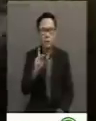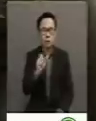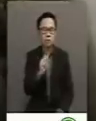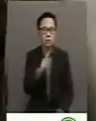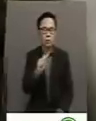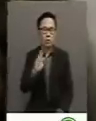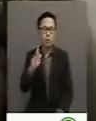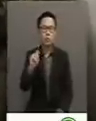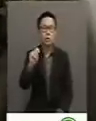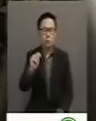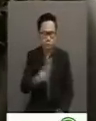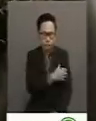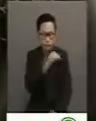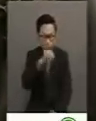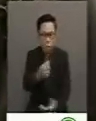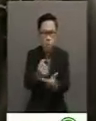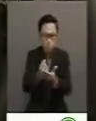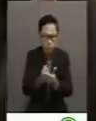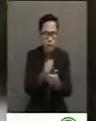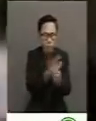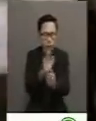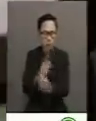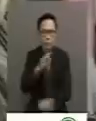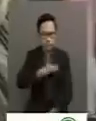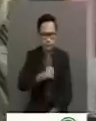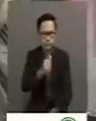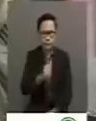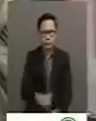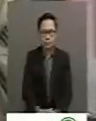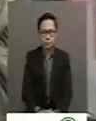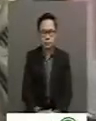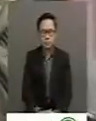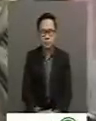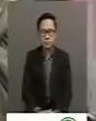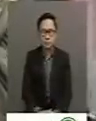อบตกับทางเทศบาลมาช่วยเหลือมาเยียวยาแบบนี้ครับ